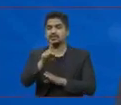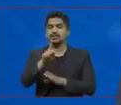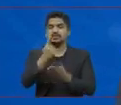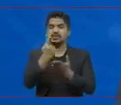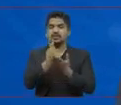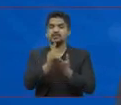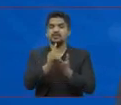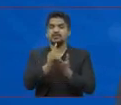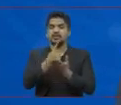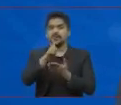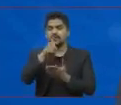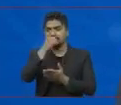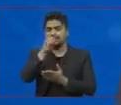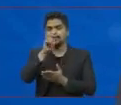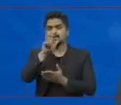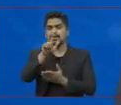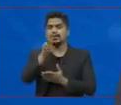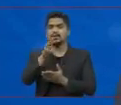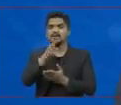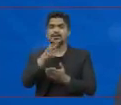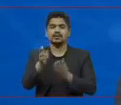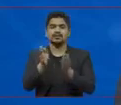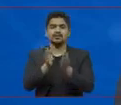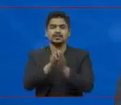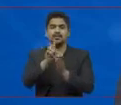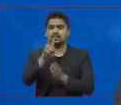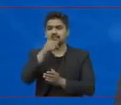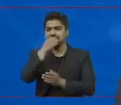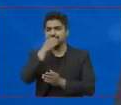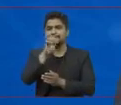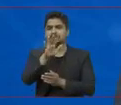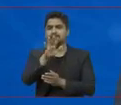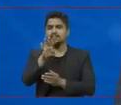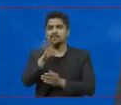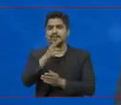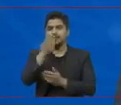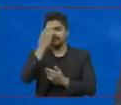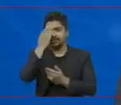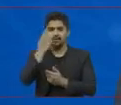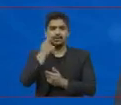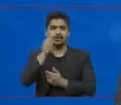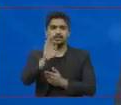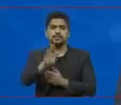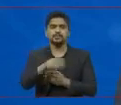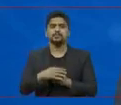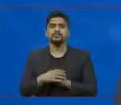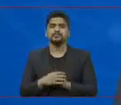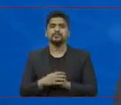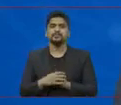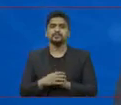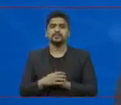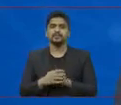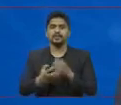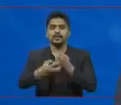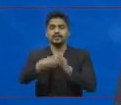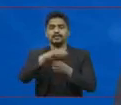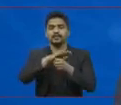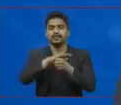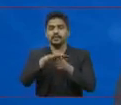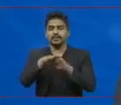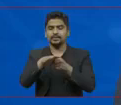र काठमाडौँमा 173 गरी जम्मा 254 सङ्क्रमण पुष्टि भएको छ।